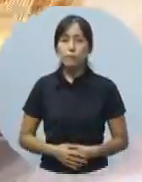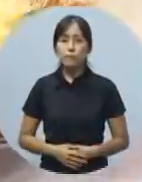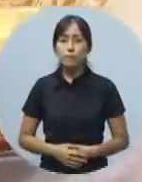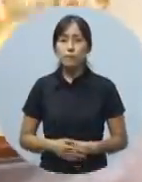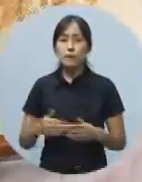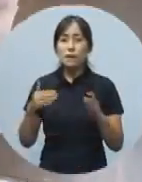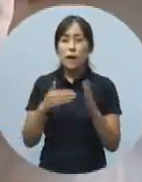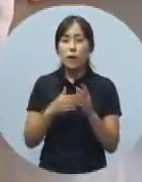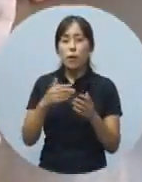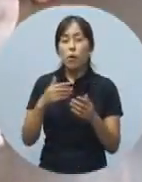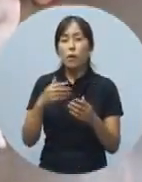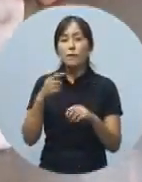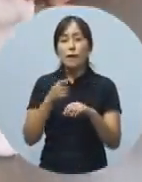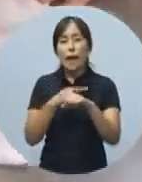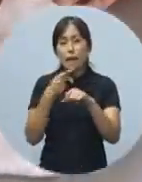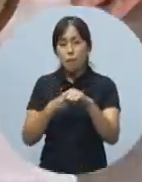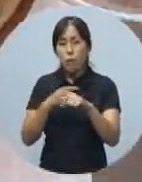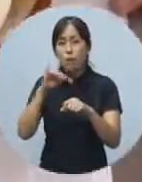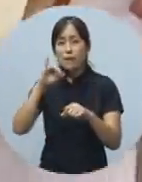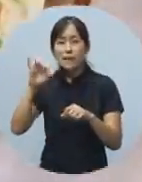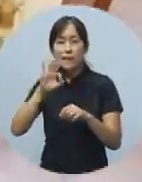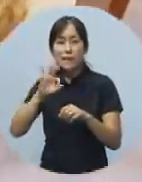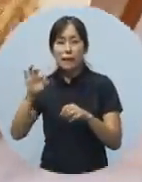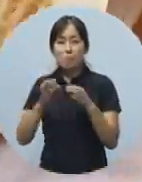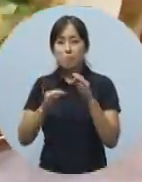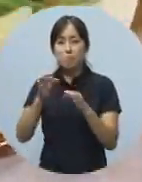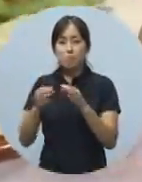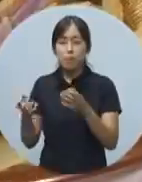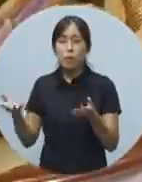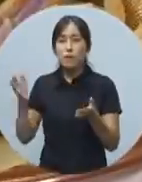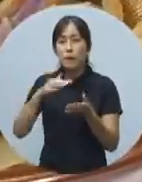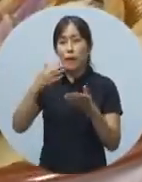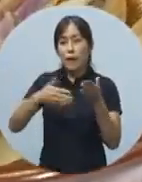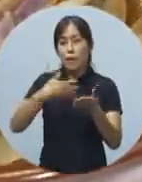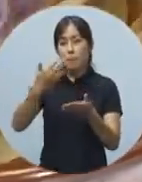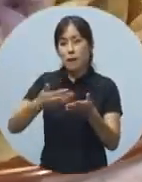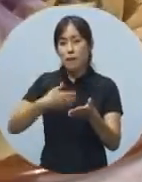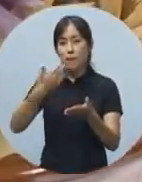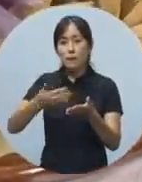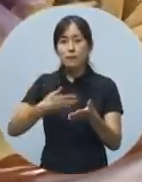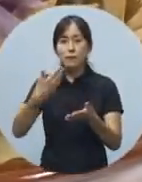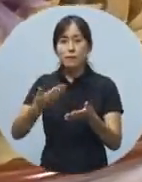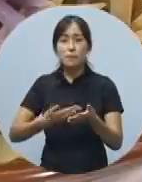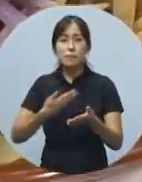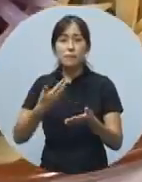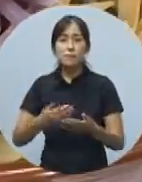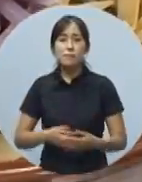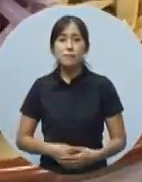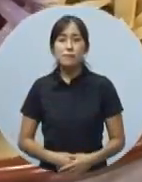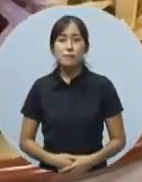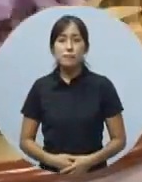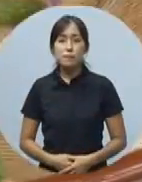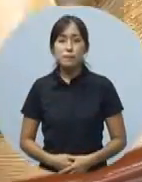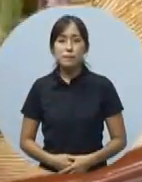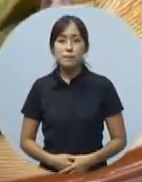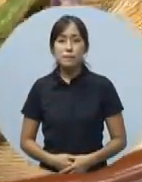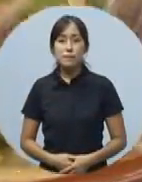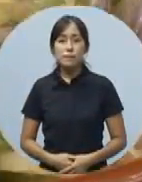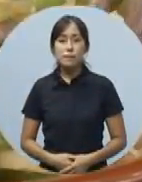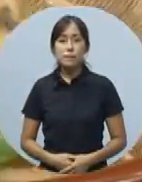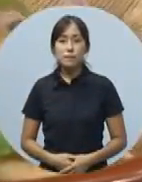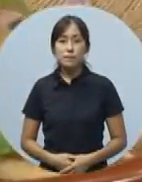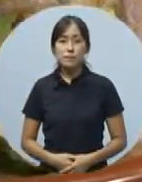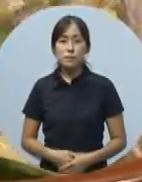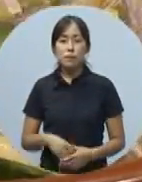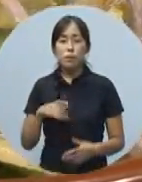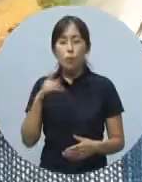最後にじゃがいもとインゲンを入れ和えていきます。 じゃあ入れちゃいますよ。どうでしょうか。今